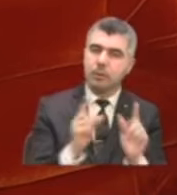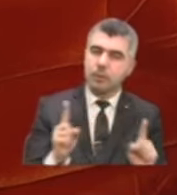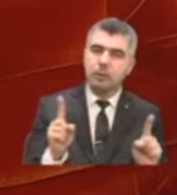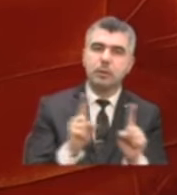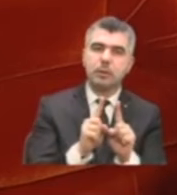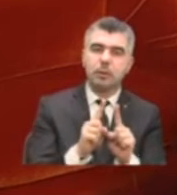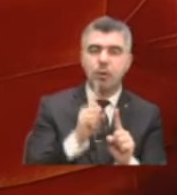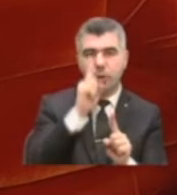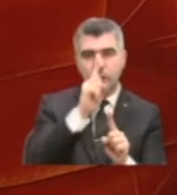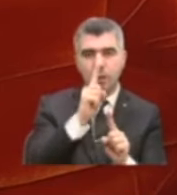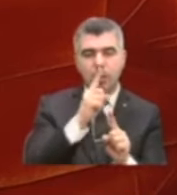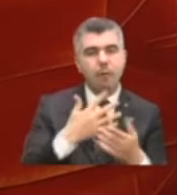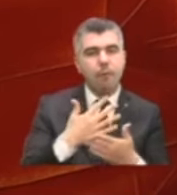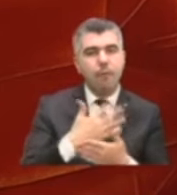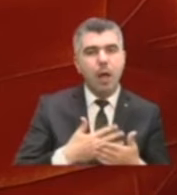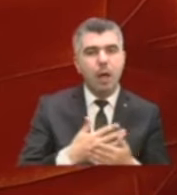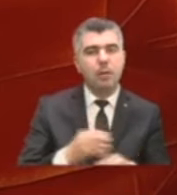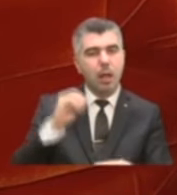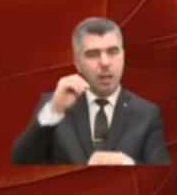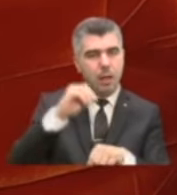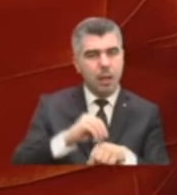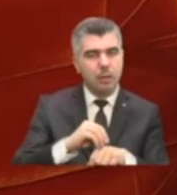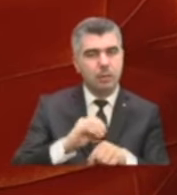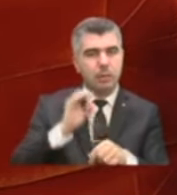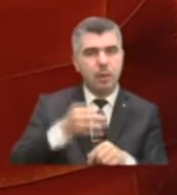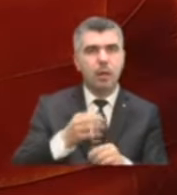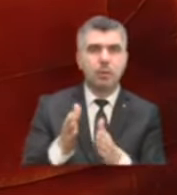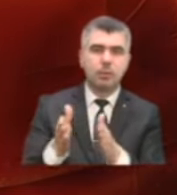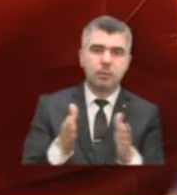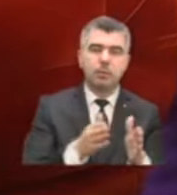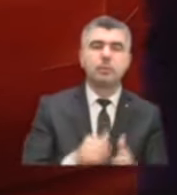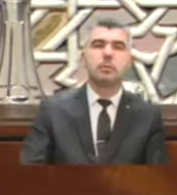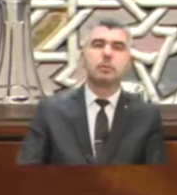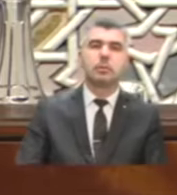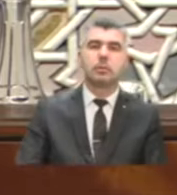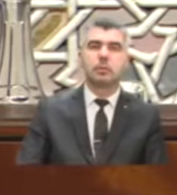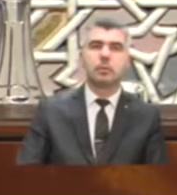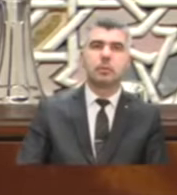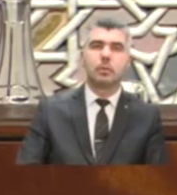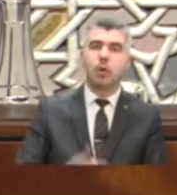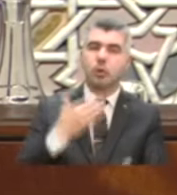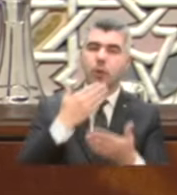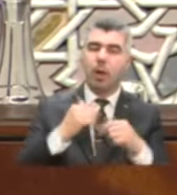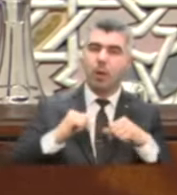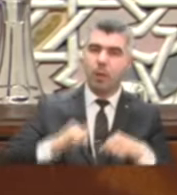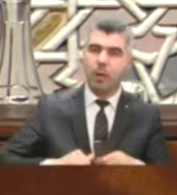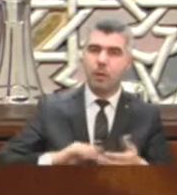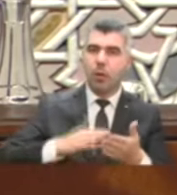وغنكونوا سعداء باش تحضروا معنا للاغناء ديالو. وشكرا. شكرا السيده الوزيره على